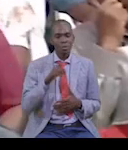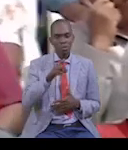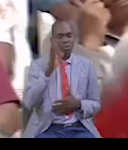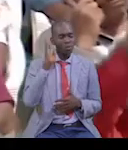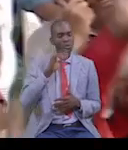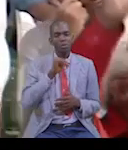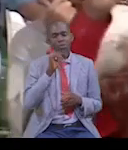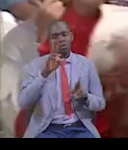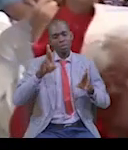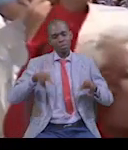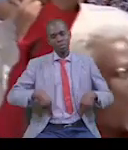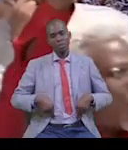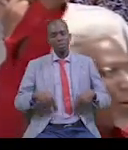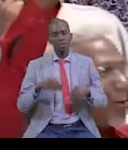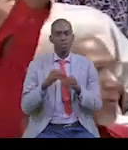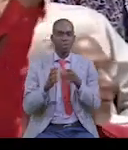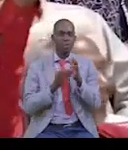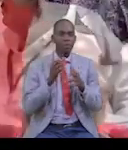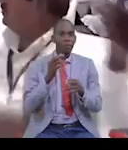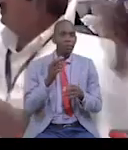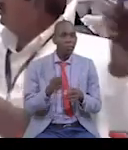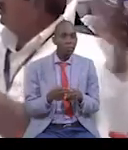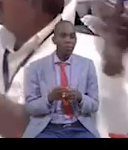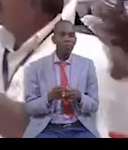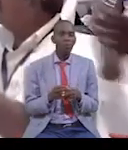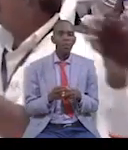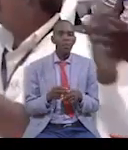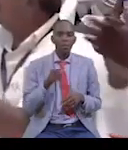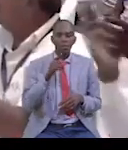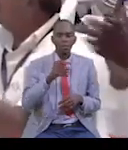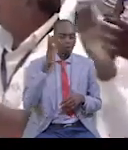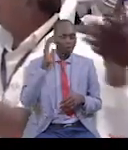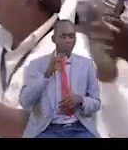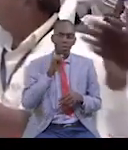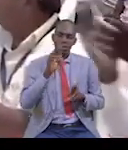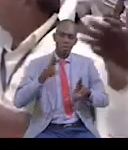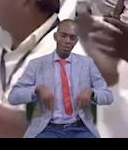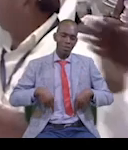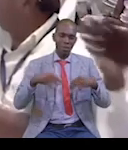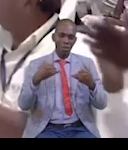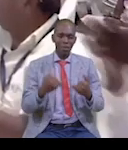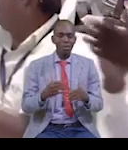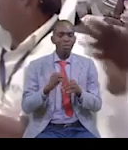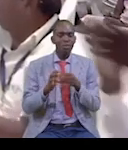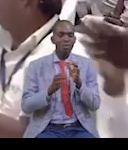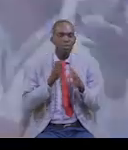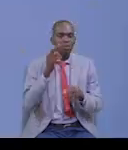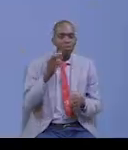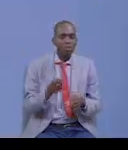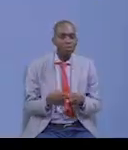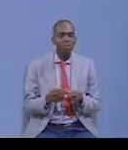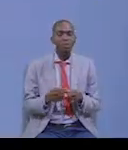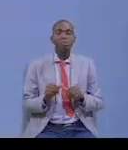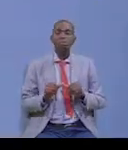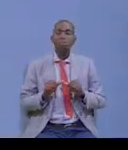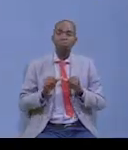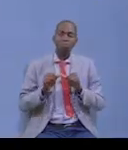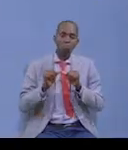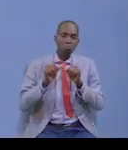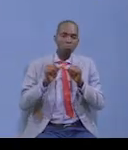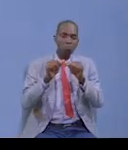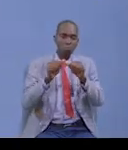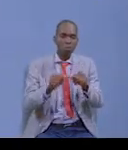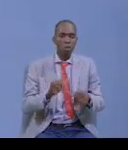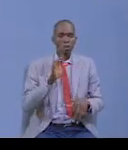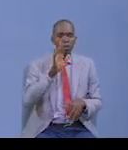రిటైర్. మీరు కూడా పదవి విరమణ చేయరు. యు విల్ నాట్ రిటైర్. మీరు పదవి విరమణ చేయరు. Severely you are fishing